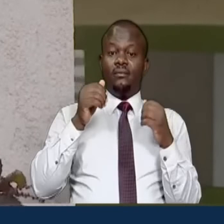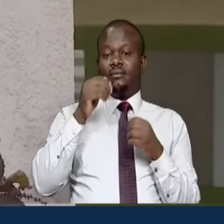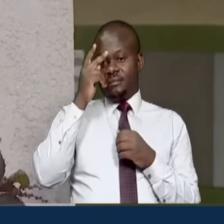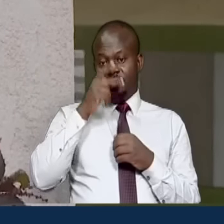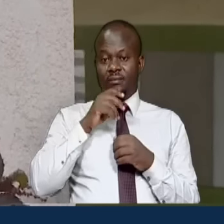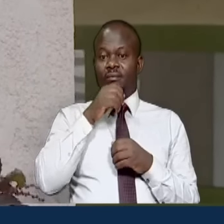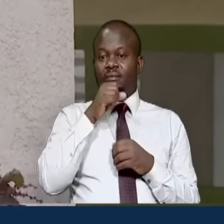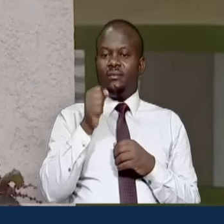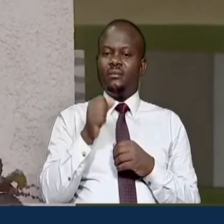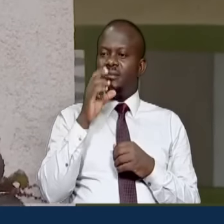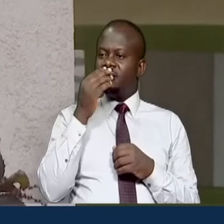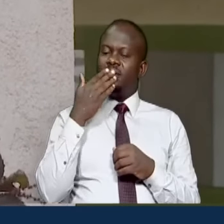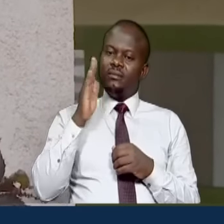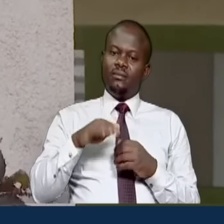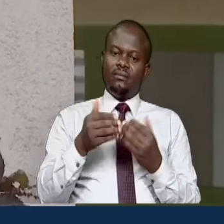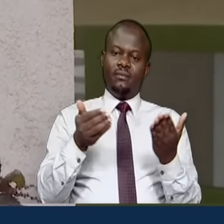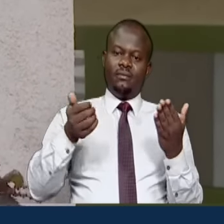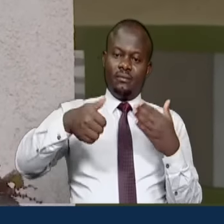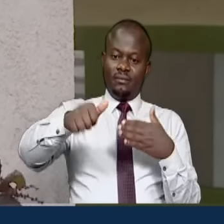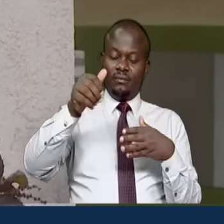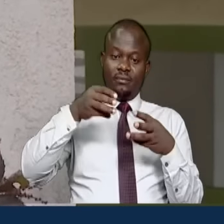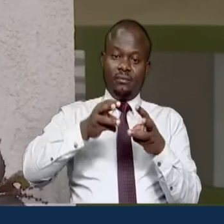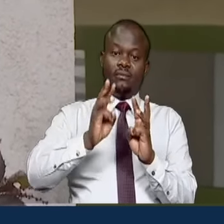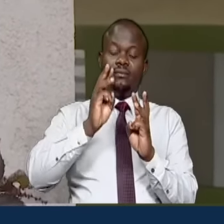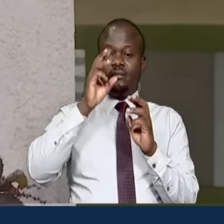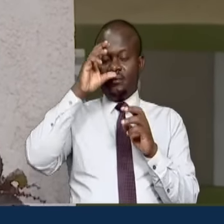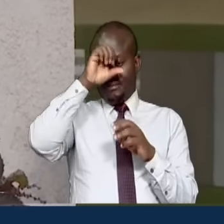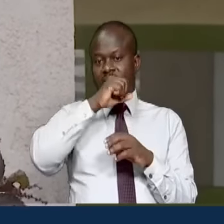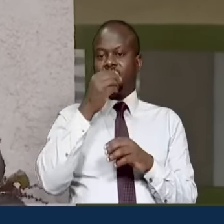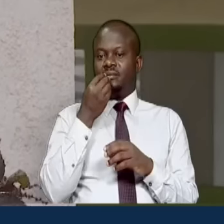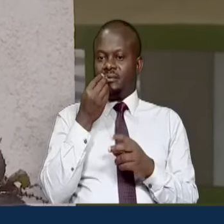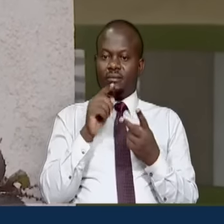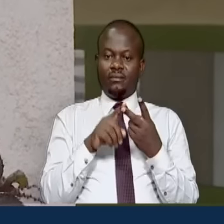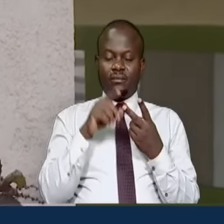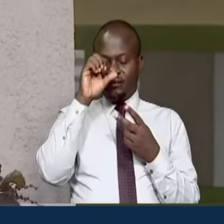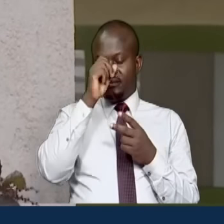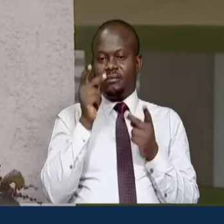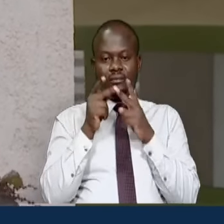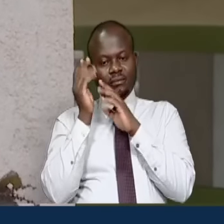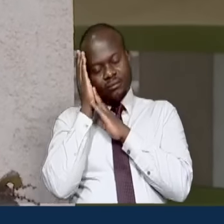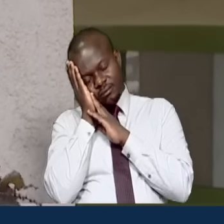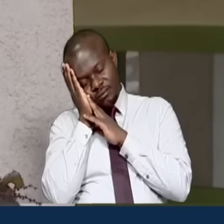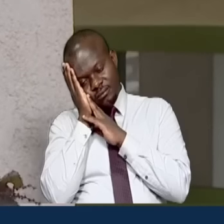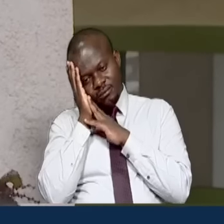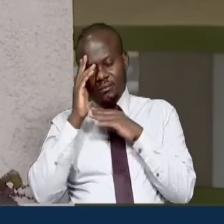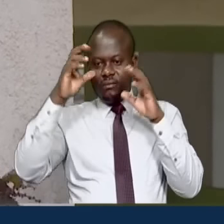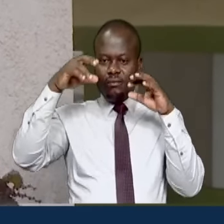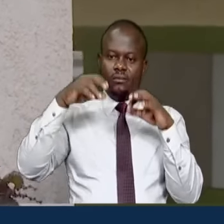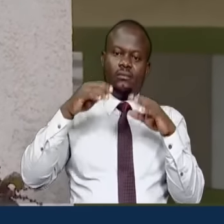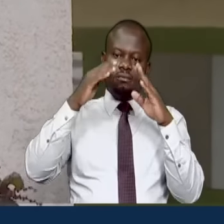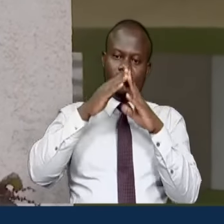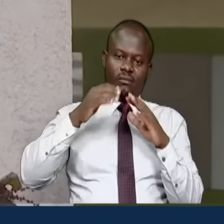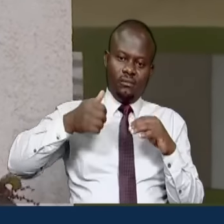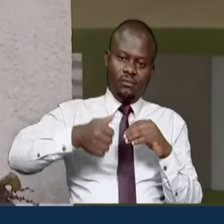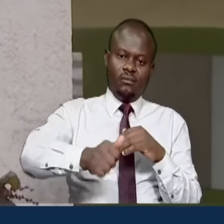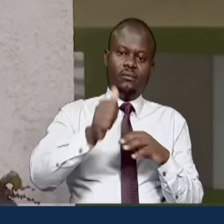gusaza avumagura abana be uko abuza icyarya waraharara yanyagirwa n'injoro inzu yaramuguyeho ariko yibuka